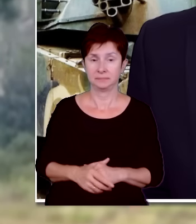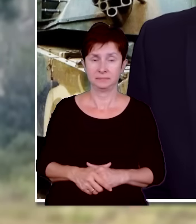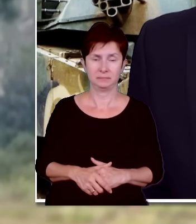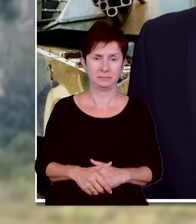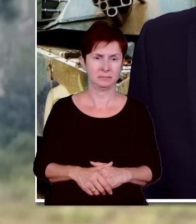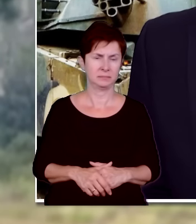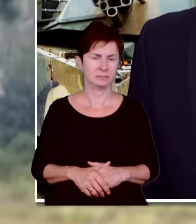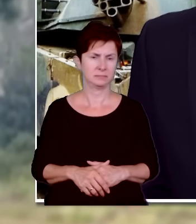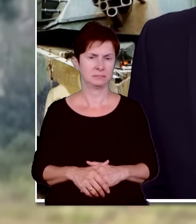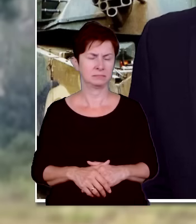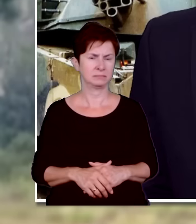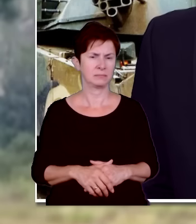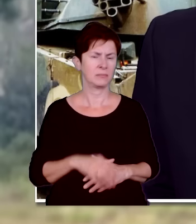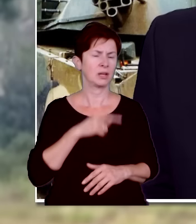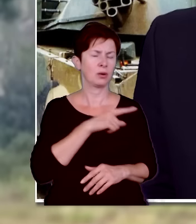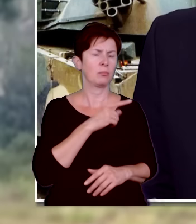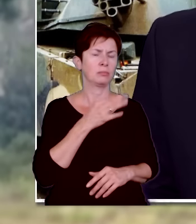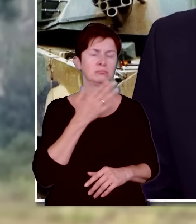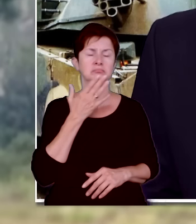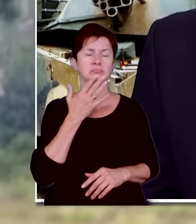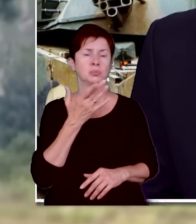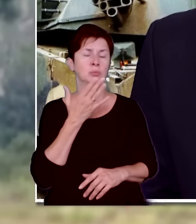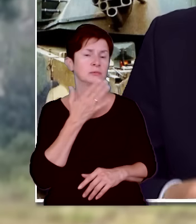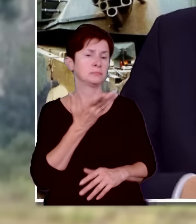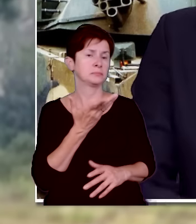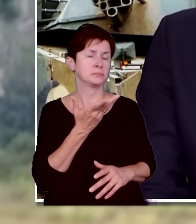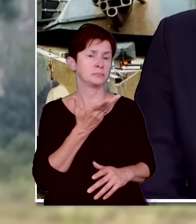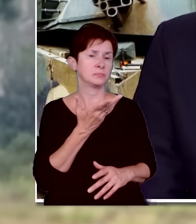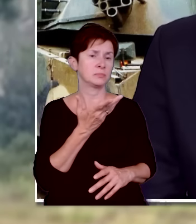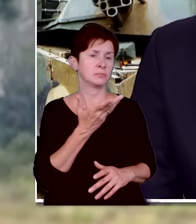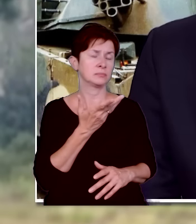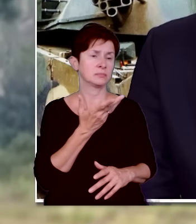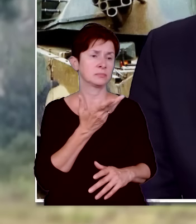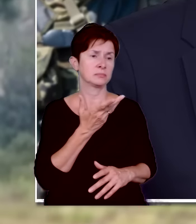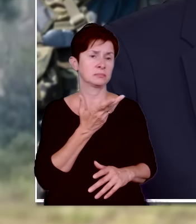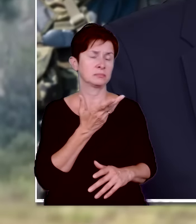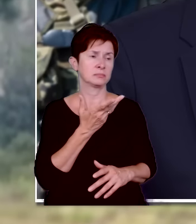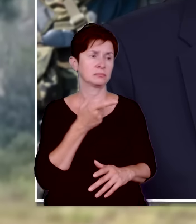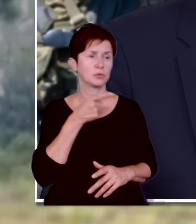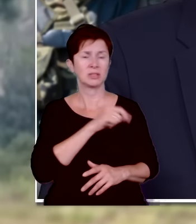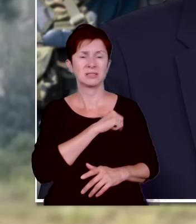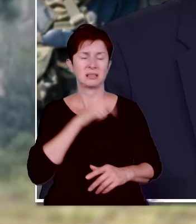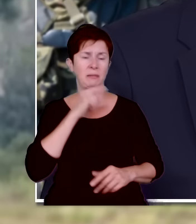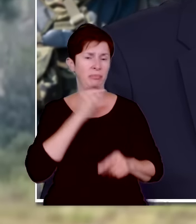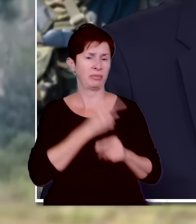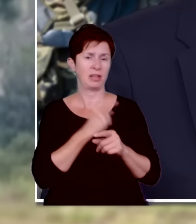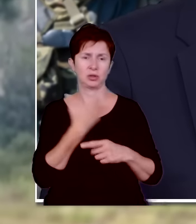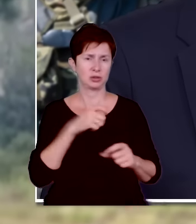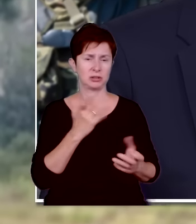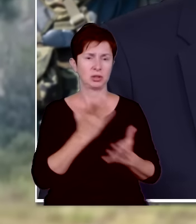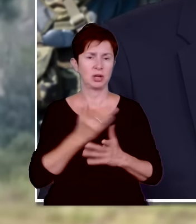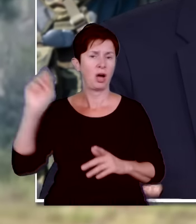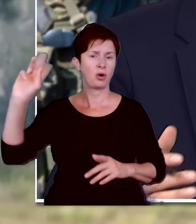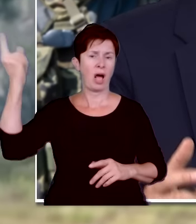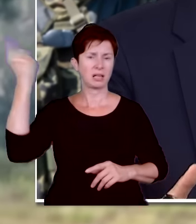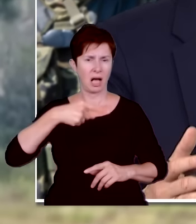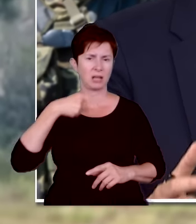siedzenia monem Mówi pan o tym że no ogon kręci psem No tak chyba nie jest to